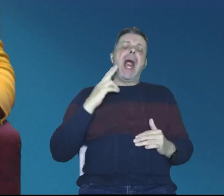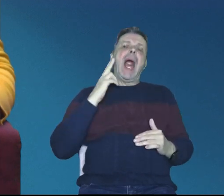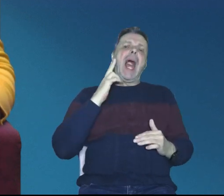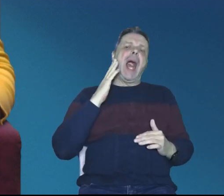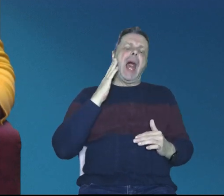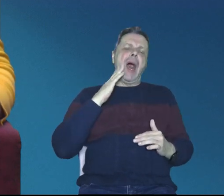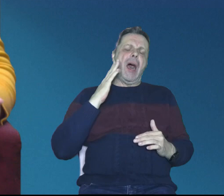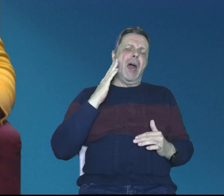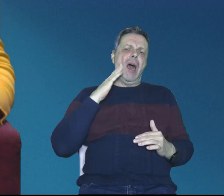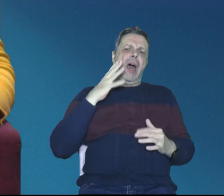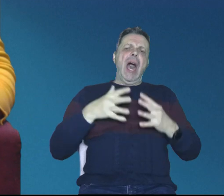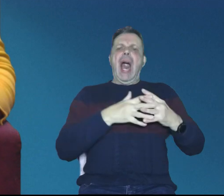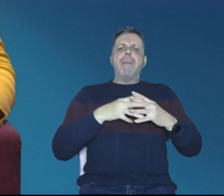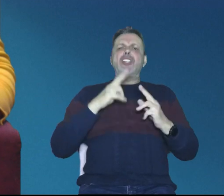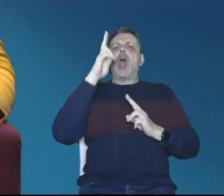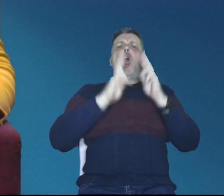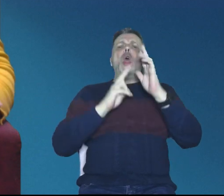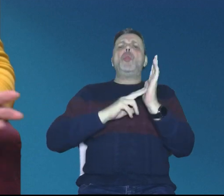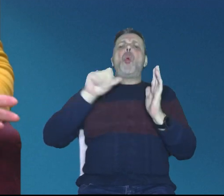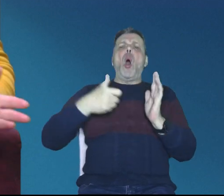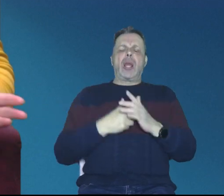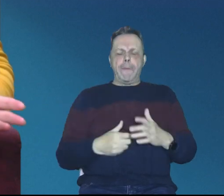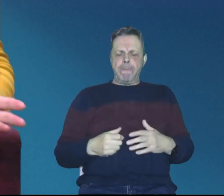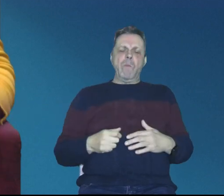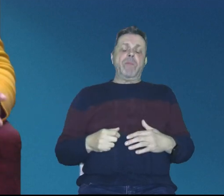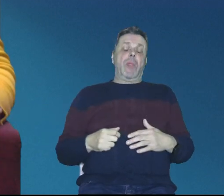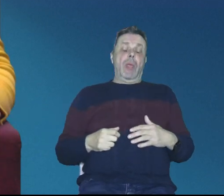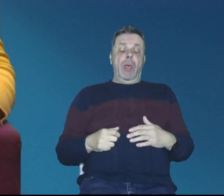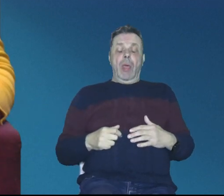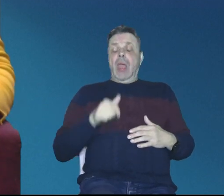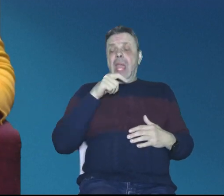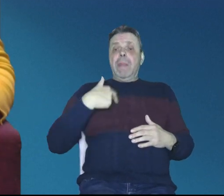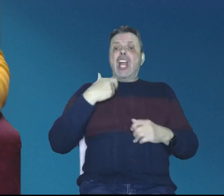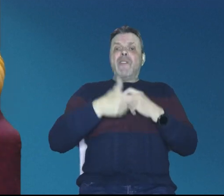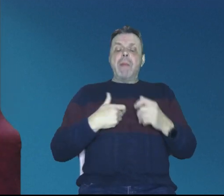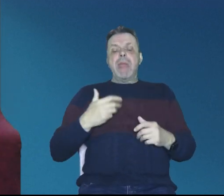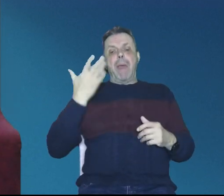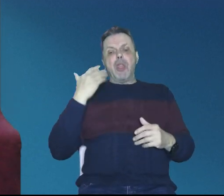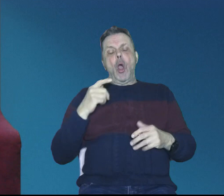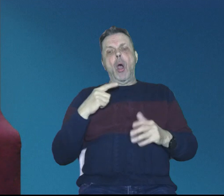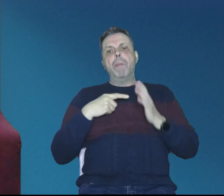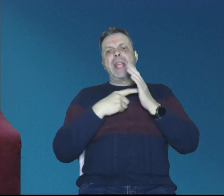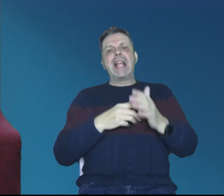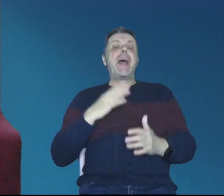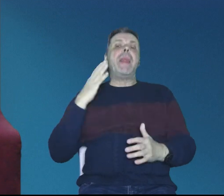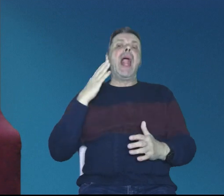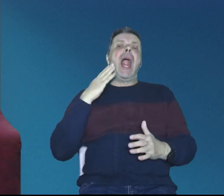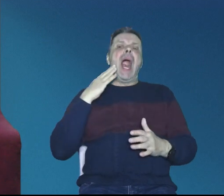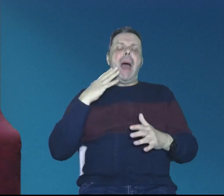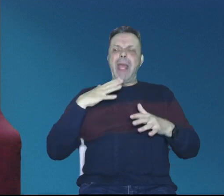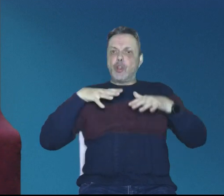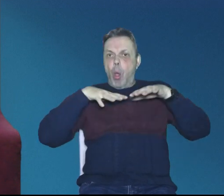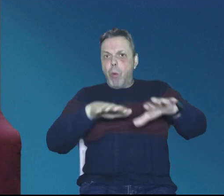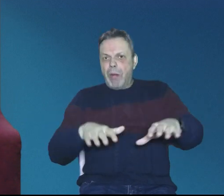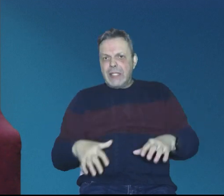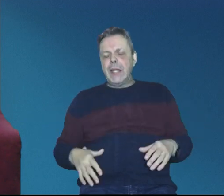finalistice na Njujorškom filmskom festivalu kratkog filma, jednom od u nizu. I naš film je bio premijeran premijerno prikazan